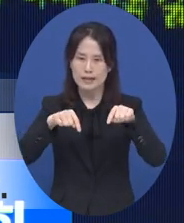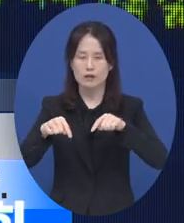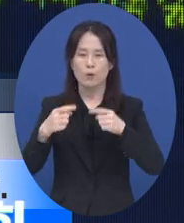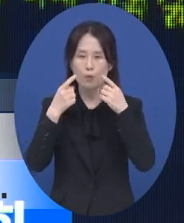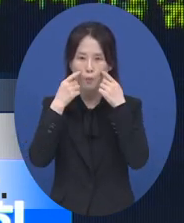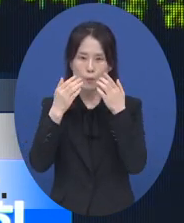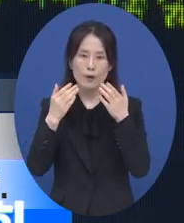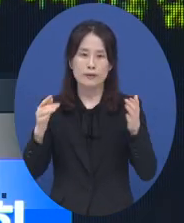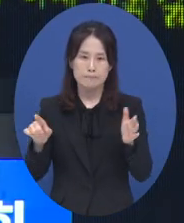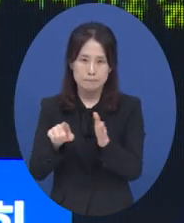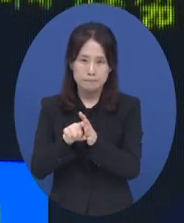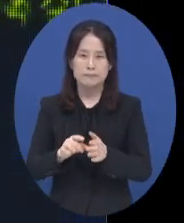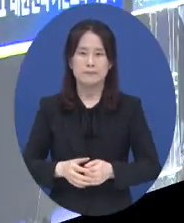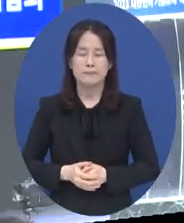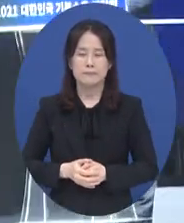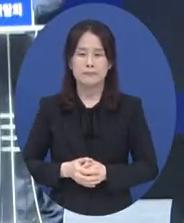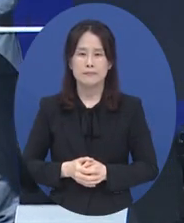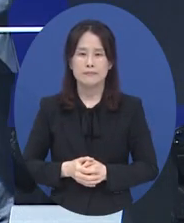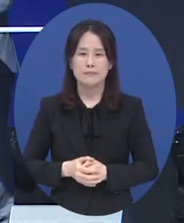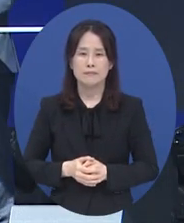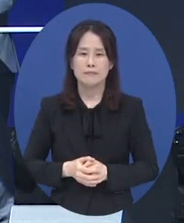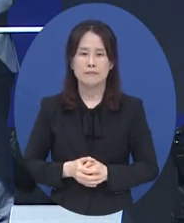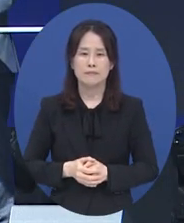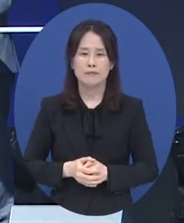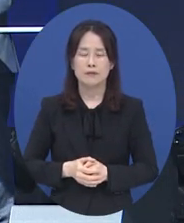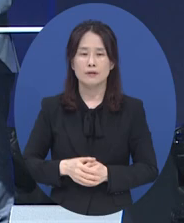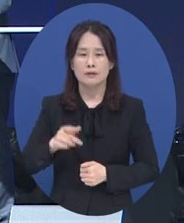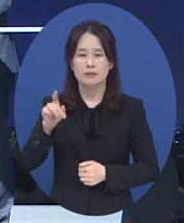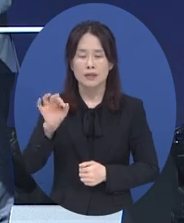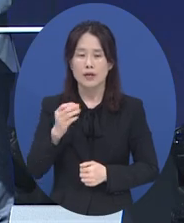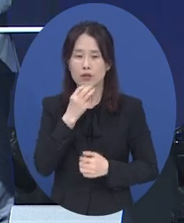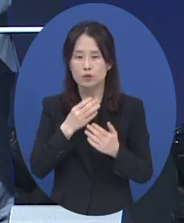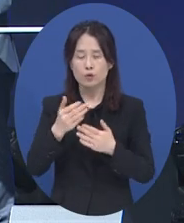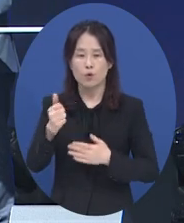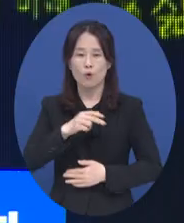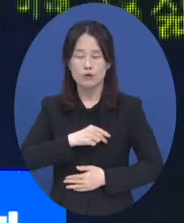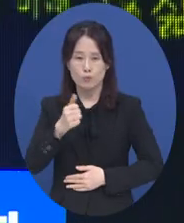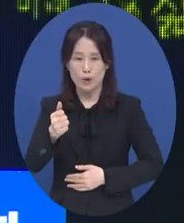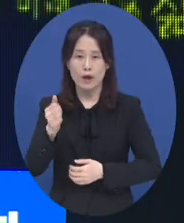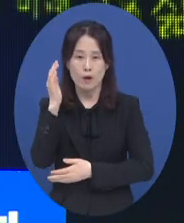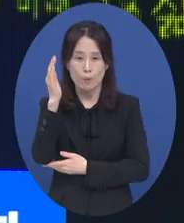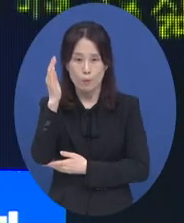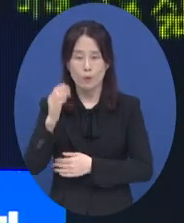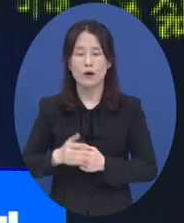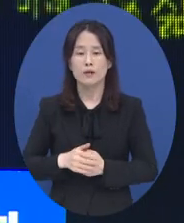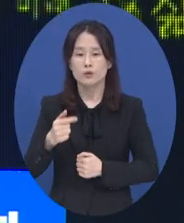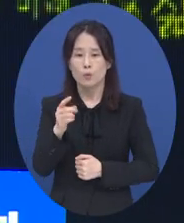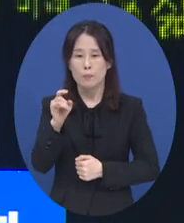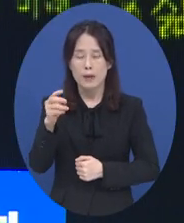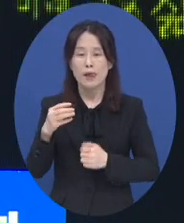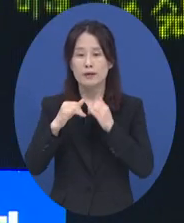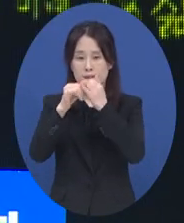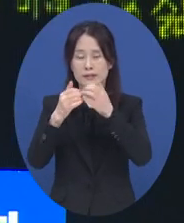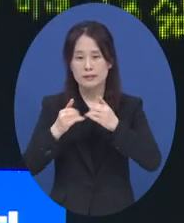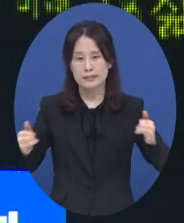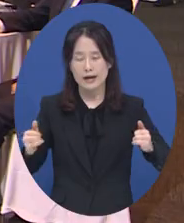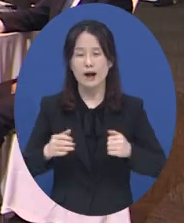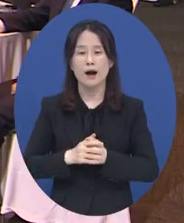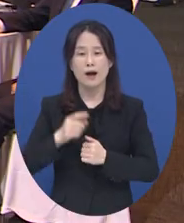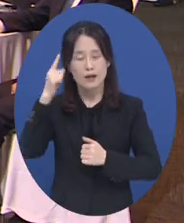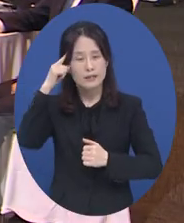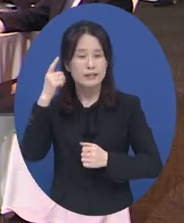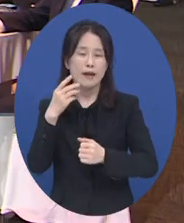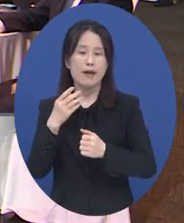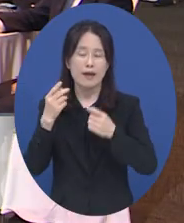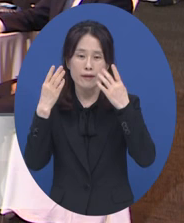정책 이라고 확신 합니다 이어 장현국 연구 도의회 의장의 행사와 노벨 경제학상 수상자인 아 vg 태반의 위치